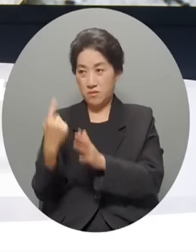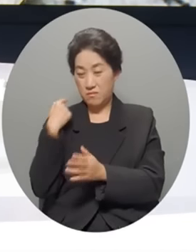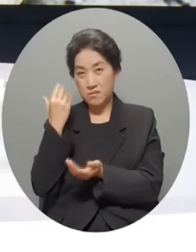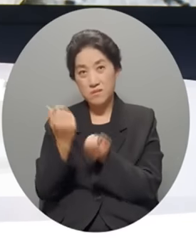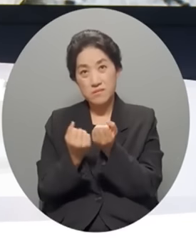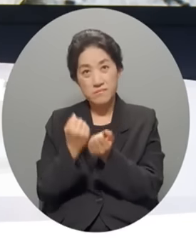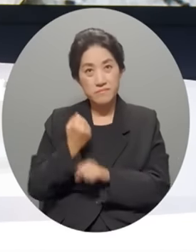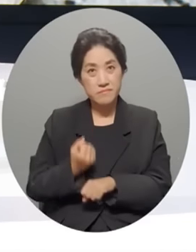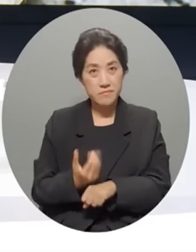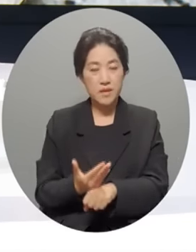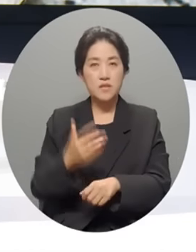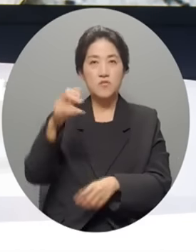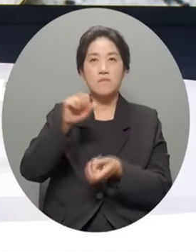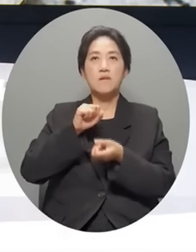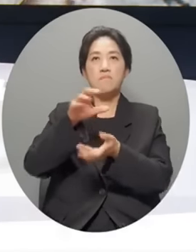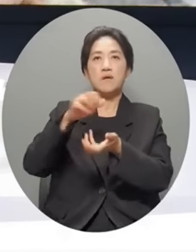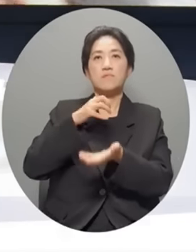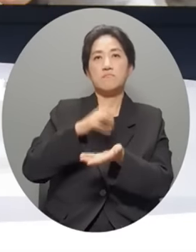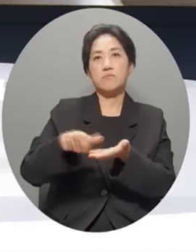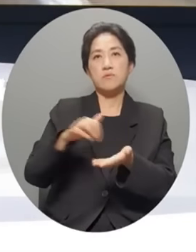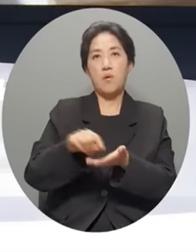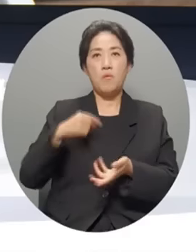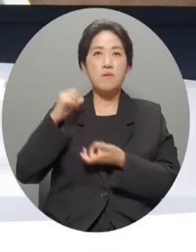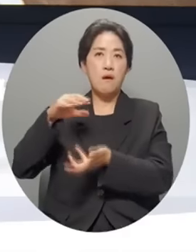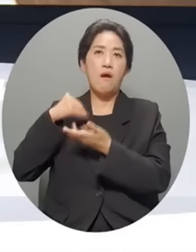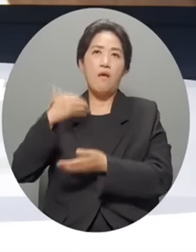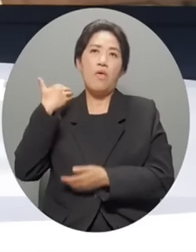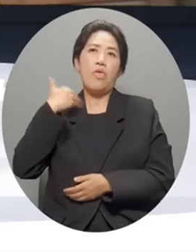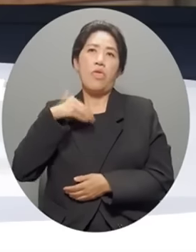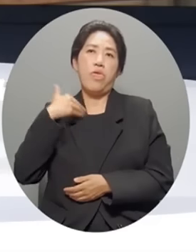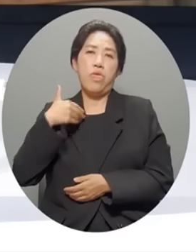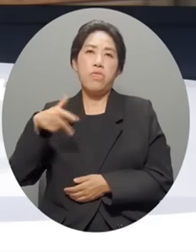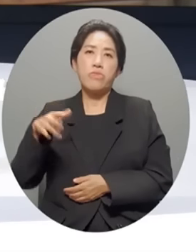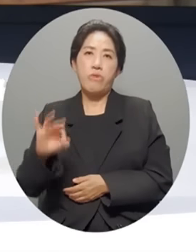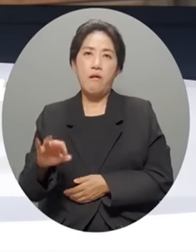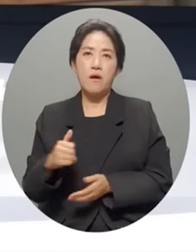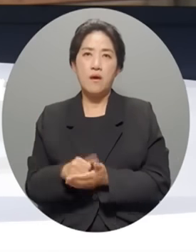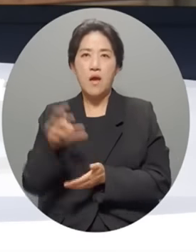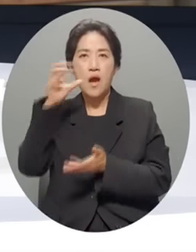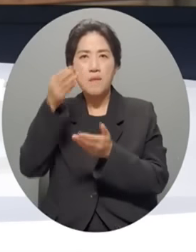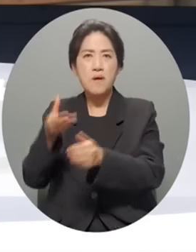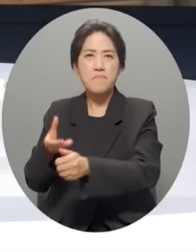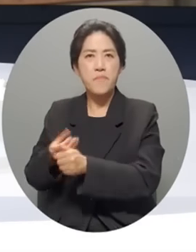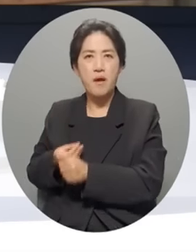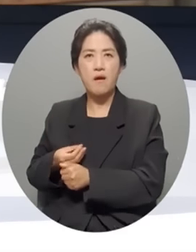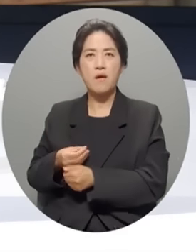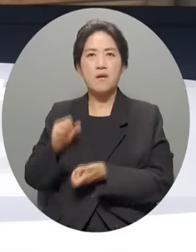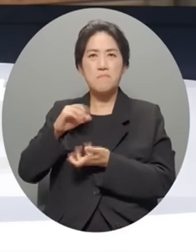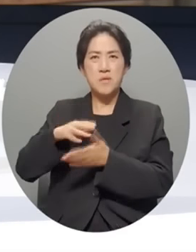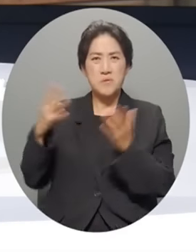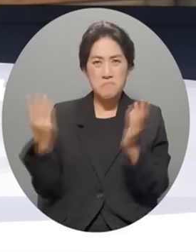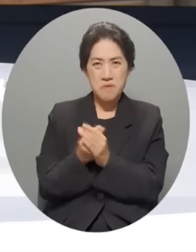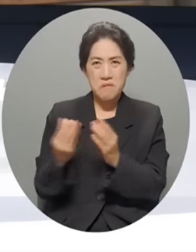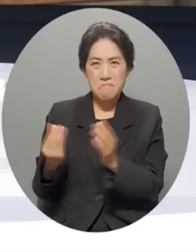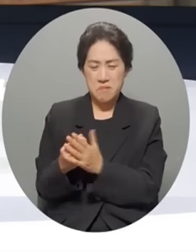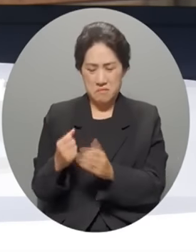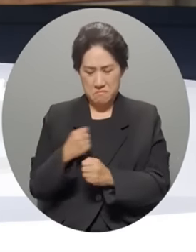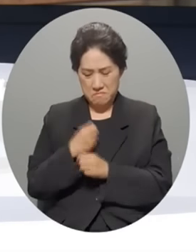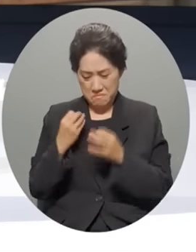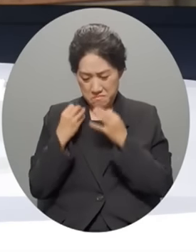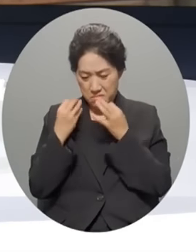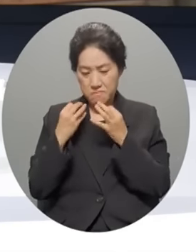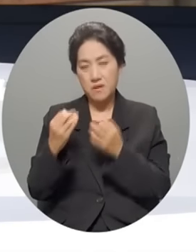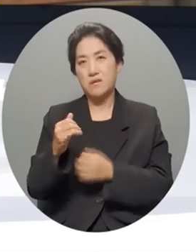전해드렸는데요. 쿠팡 배송 물량을 혼자 감당하지 못했던 정 씨는 알바까지 써가며 배송 마감을 지키려 한